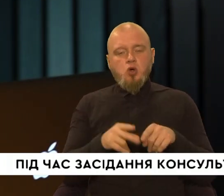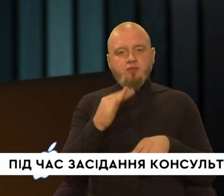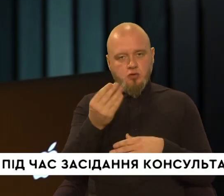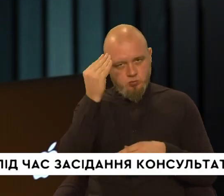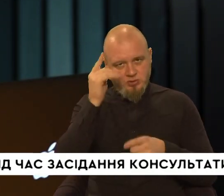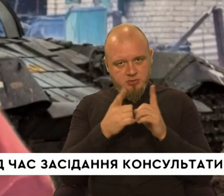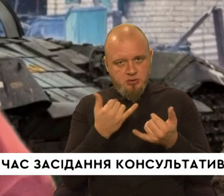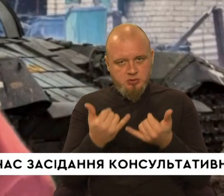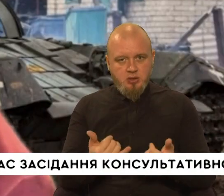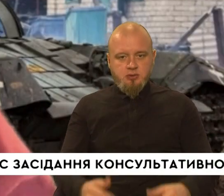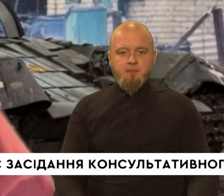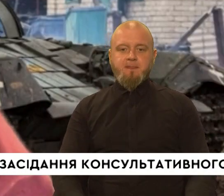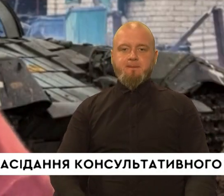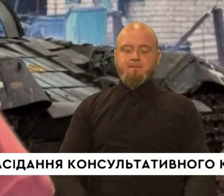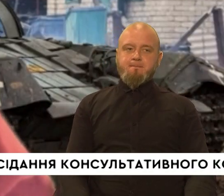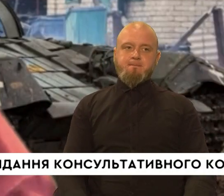зараз?